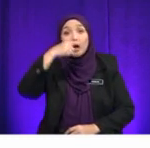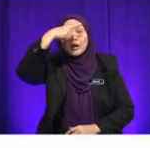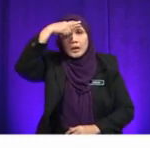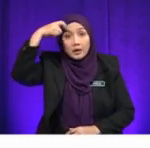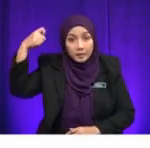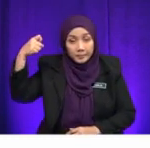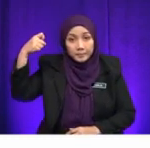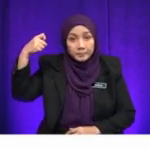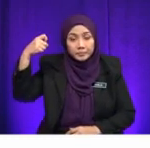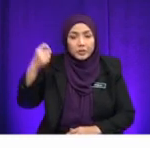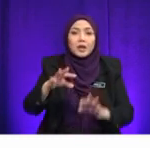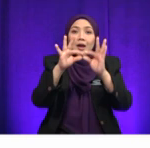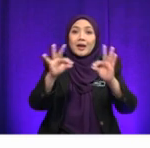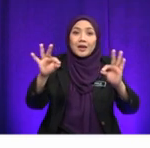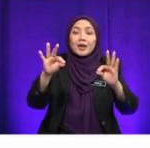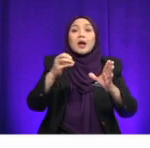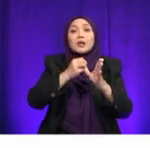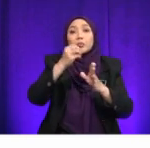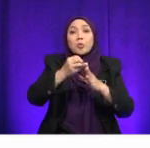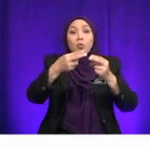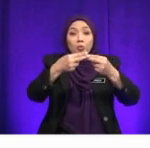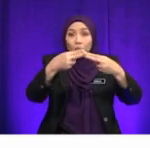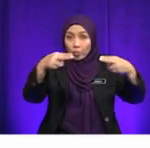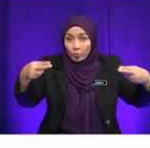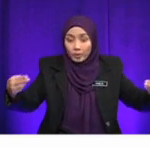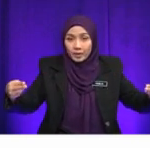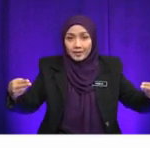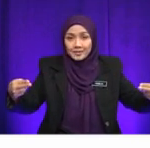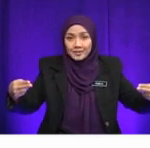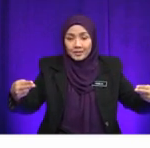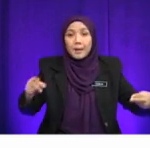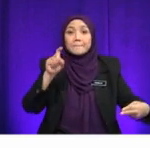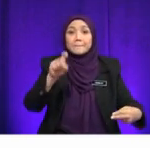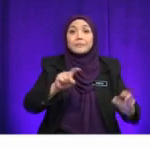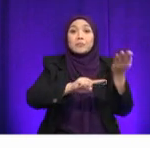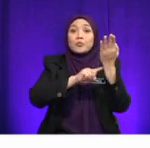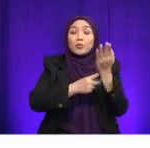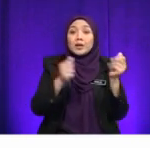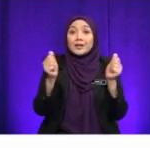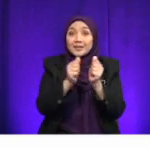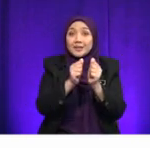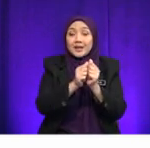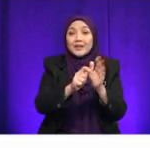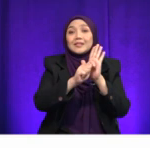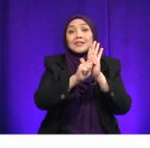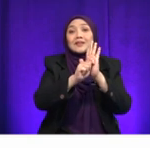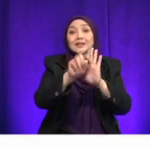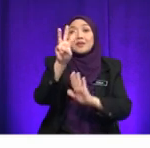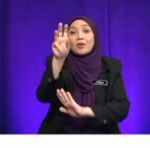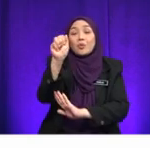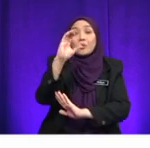adalah ayat ataupun huraian yang kita mulaikan dengan penanda wacana hal ini demikian karena